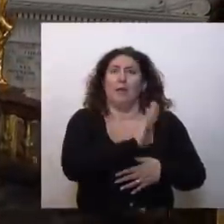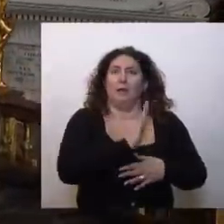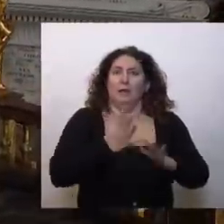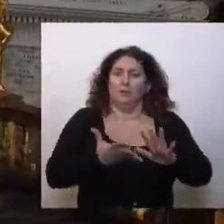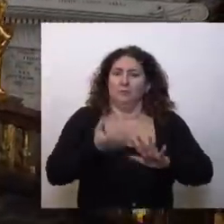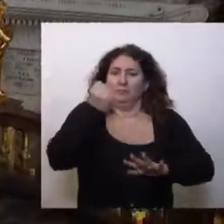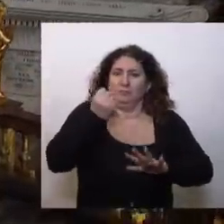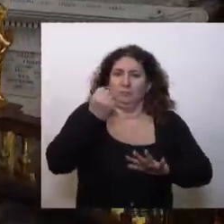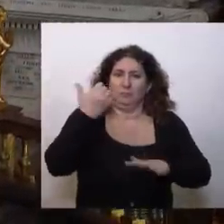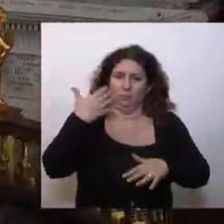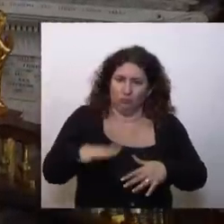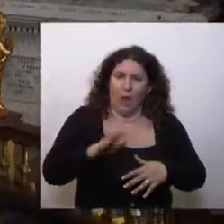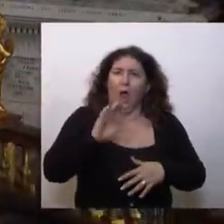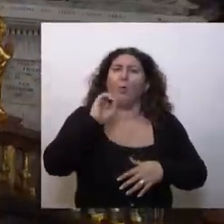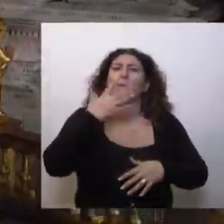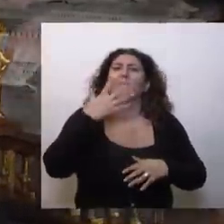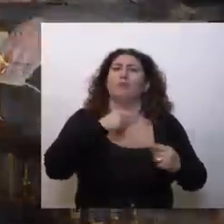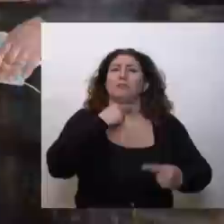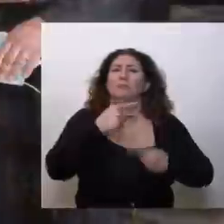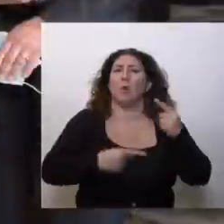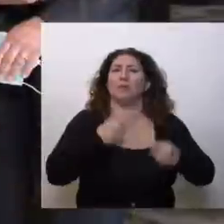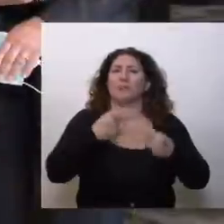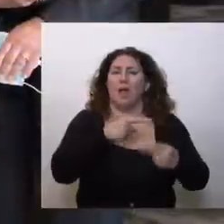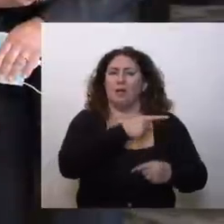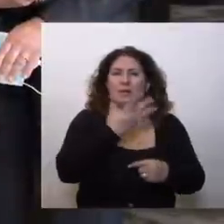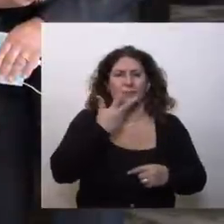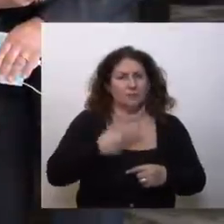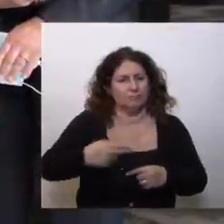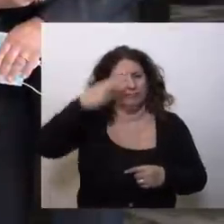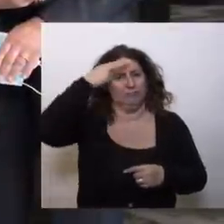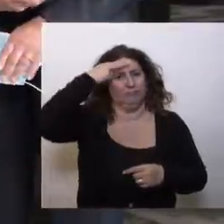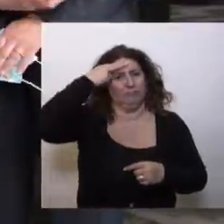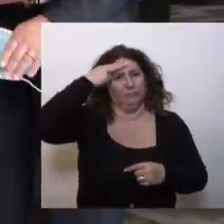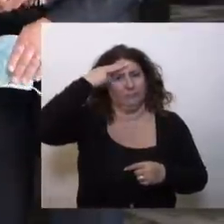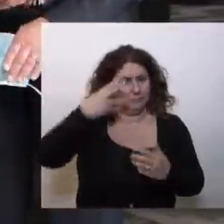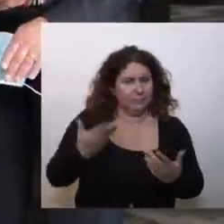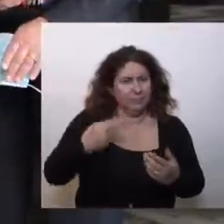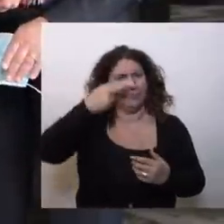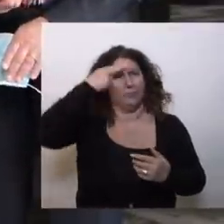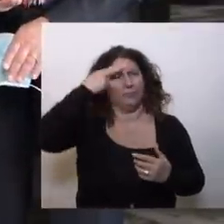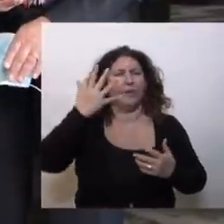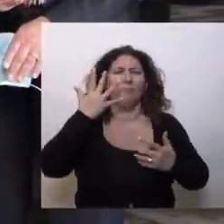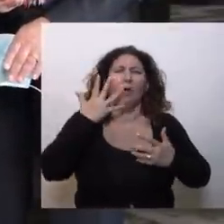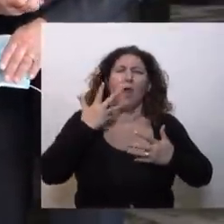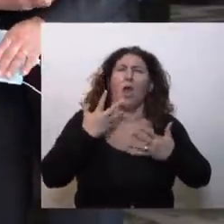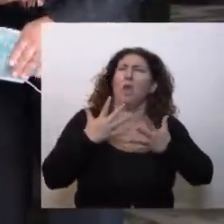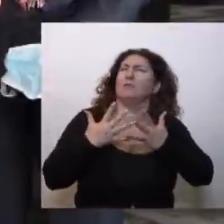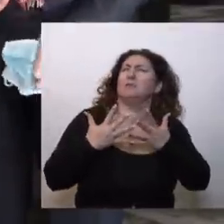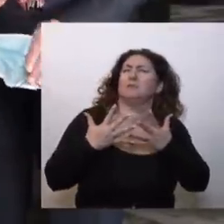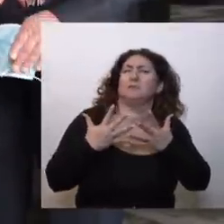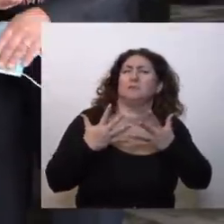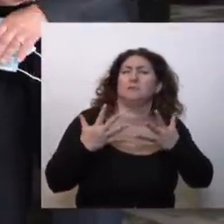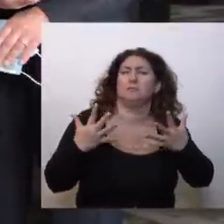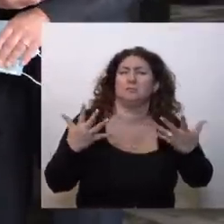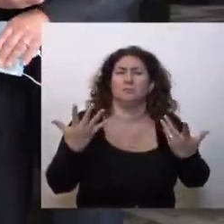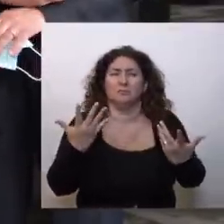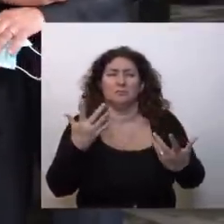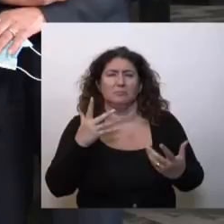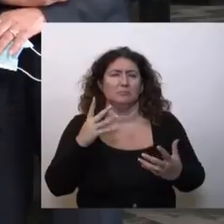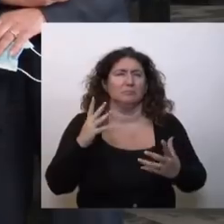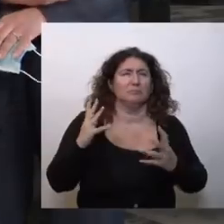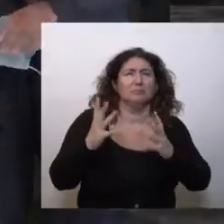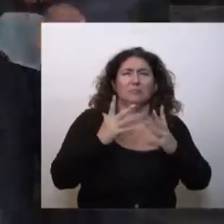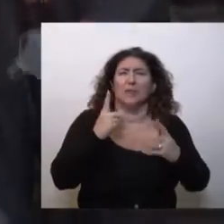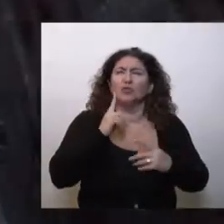appartenente già dal XV secolo, con un edificio stratosferico, con un edificio immaginifico, con